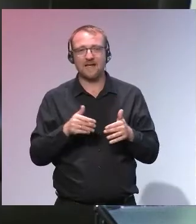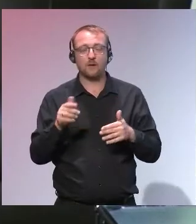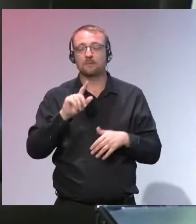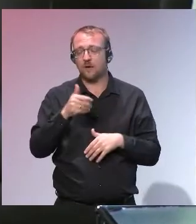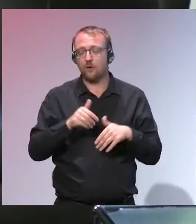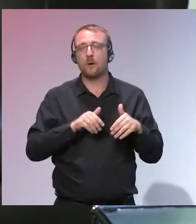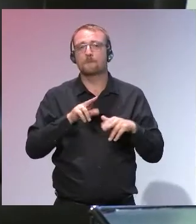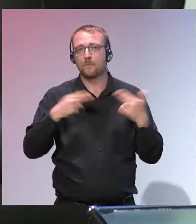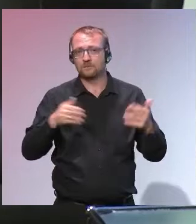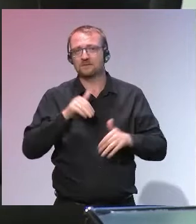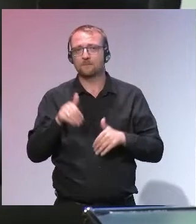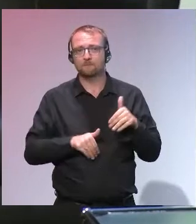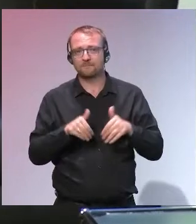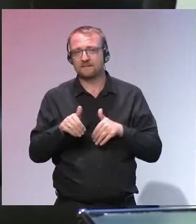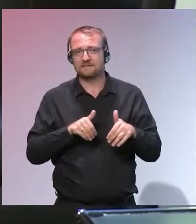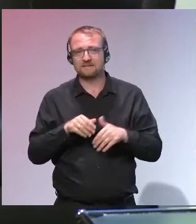Ja, diese 24.